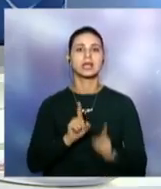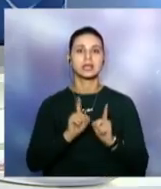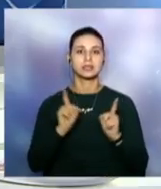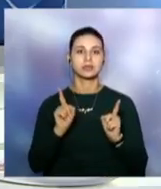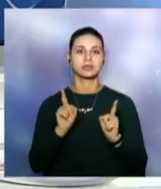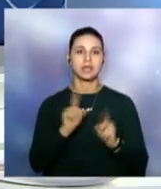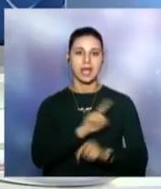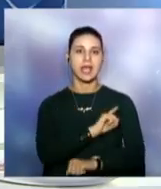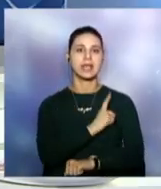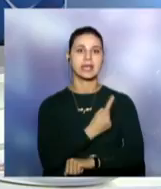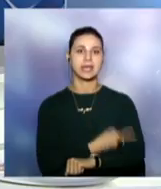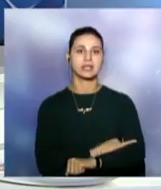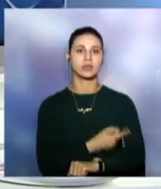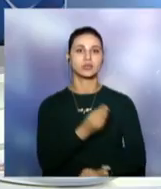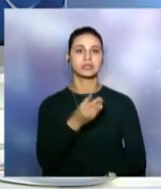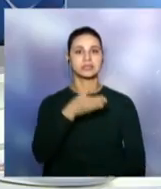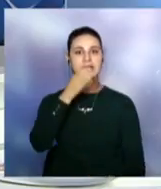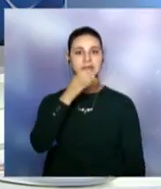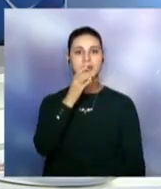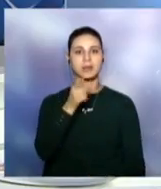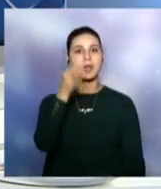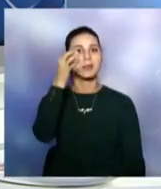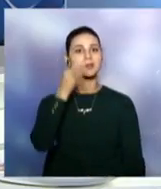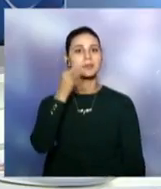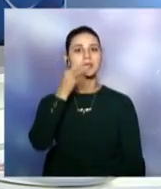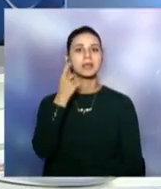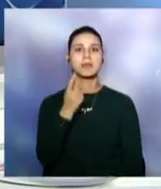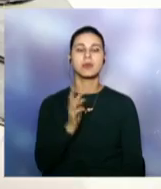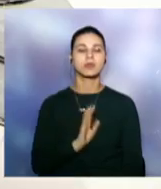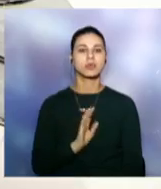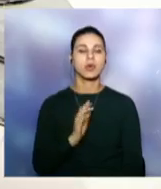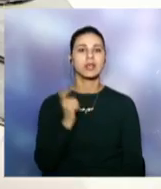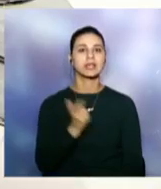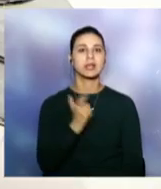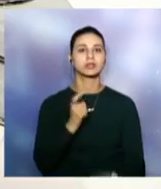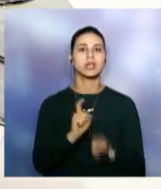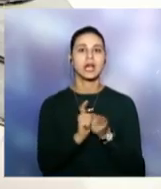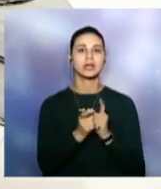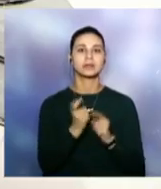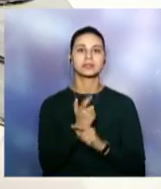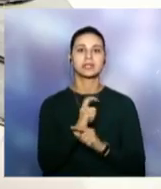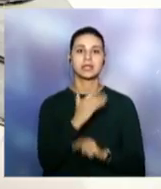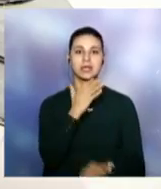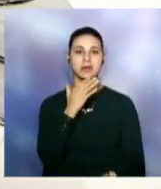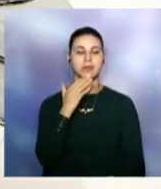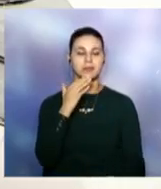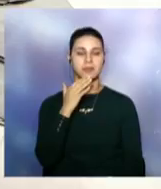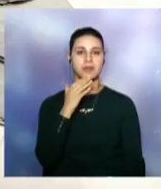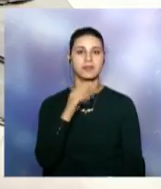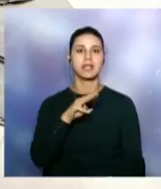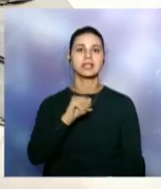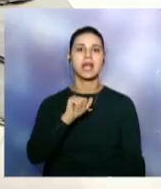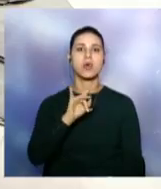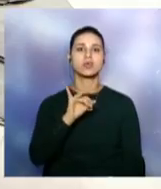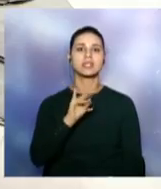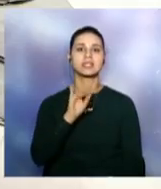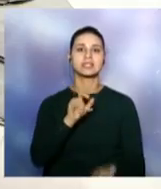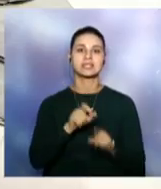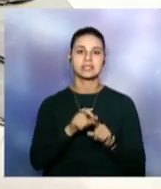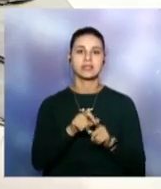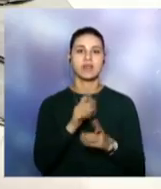განსაკუთრებით ენერგეტიკული სასმელები, რომელიც არამარტო ტკბილია და დაგაზული, არამედ დიდი რაოდენობით ტაურინსაც შეიცავს